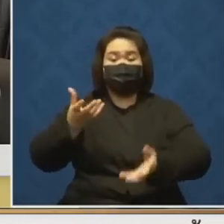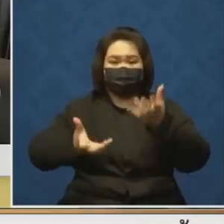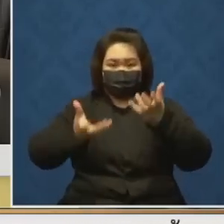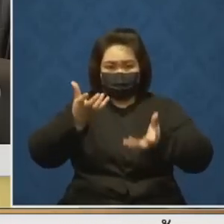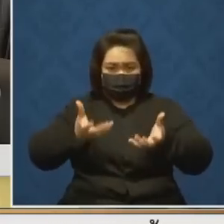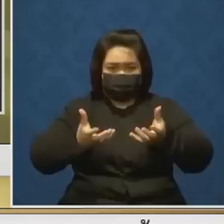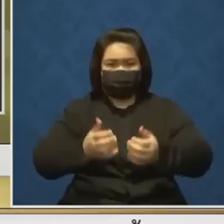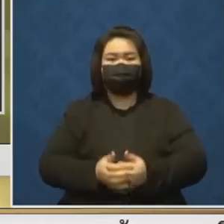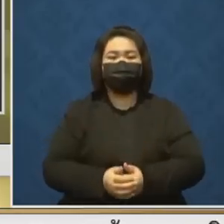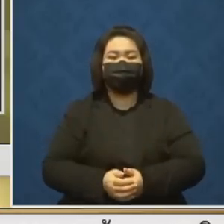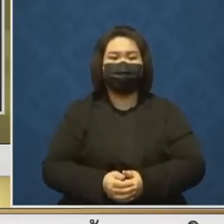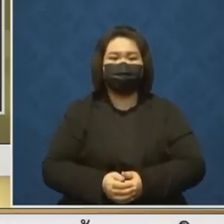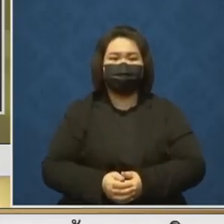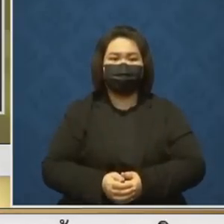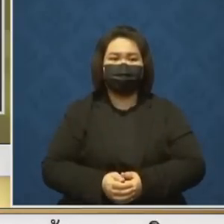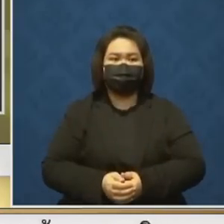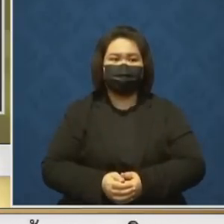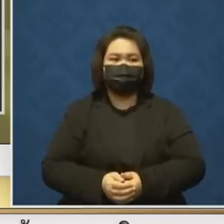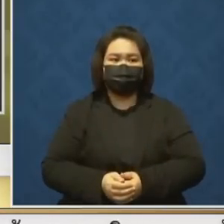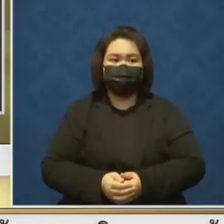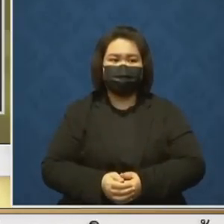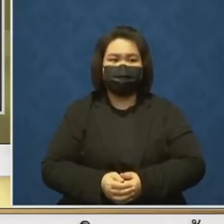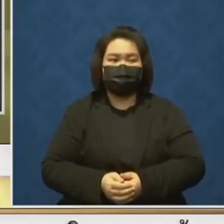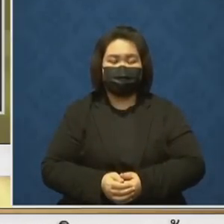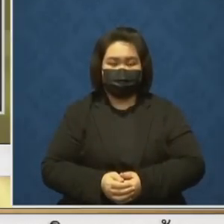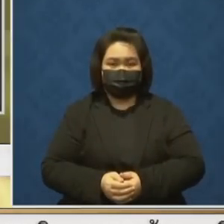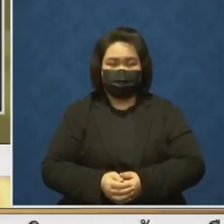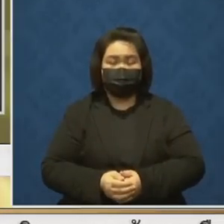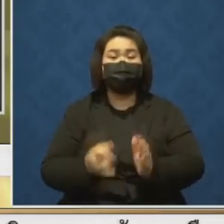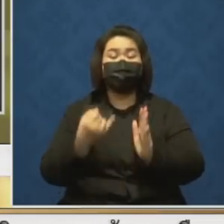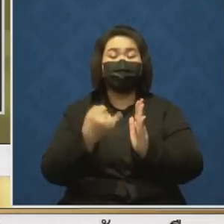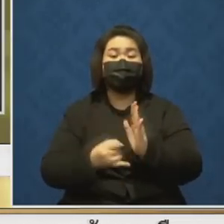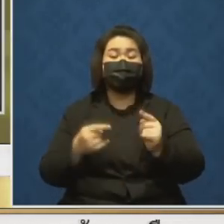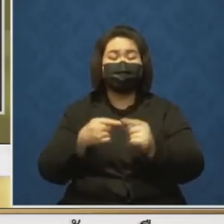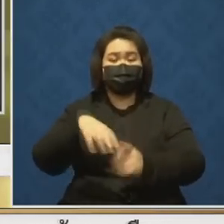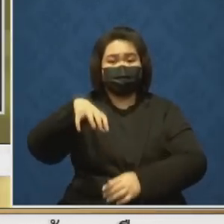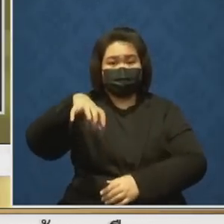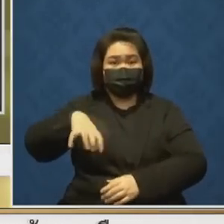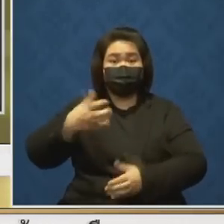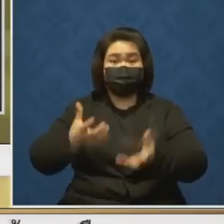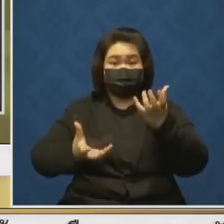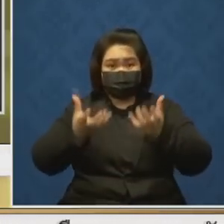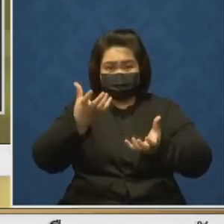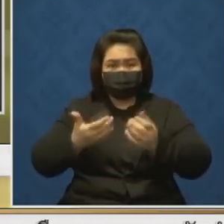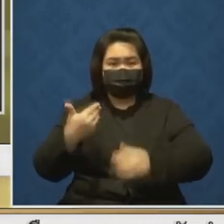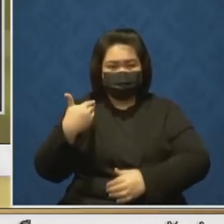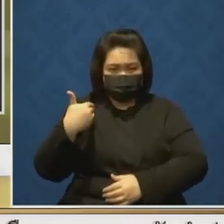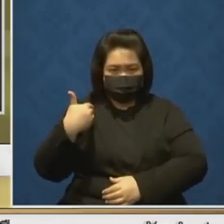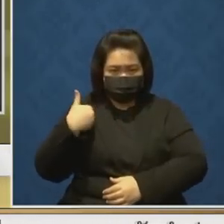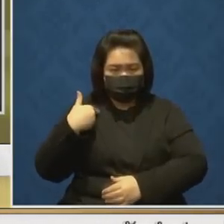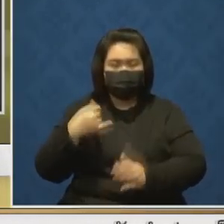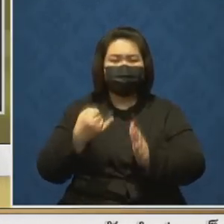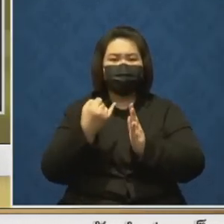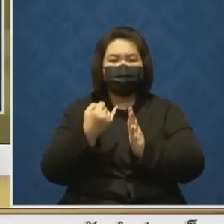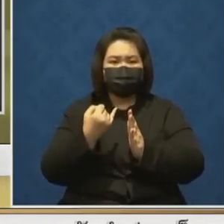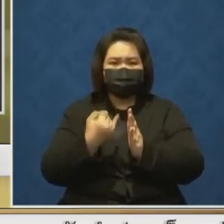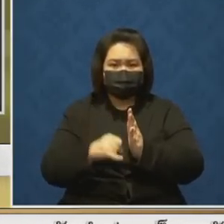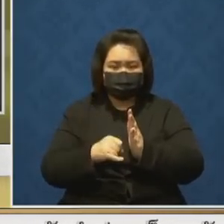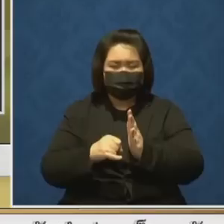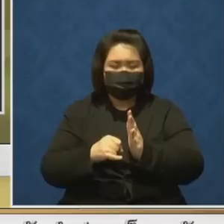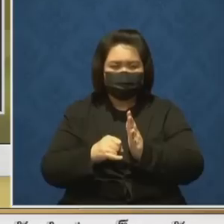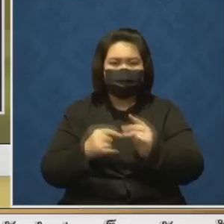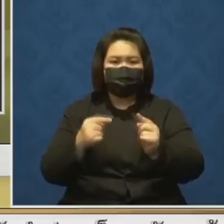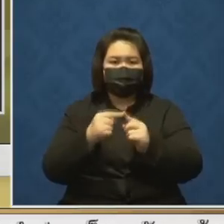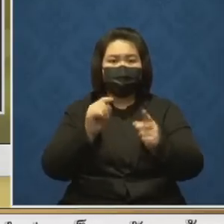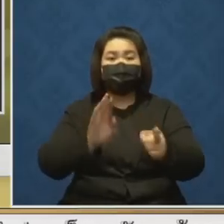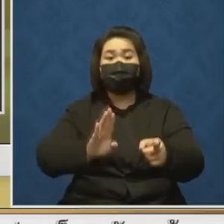ี่มีความผกรณีเอี้ยให้